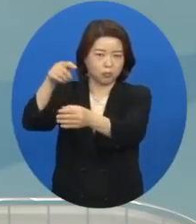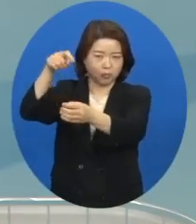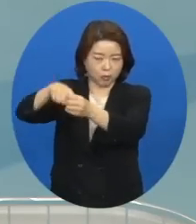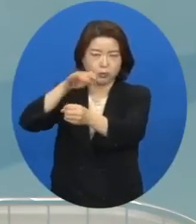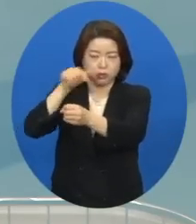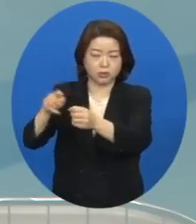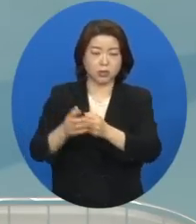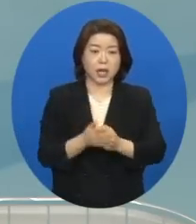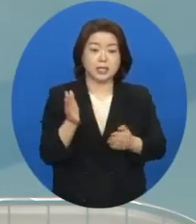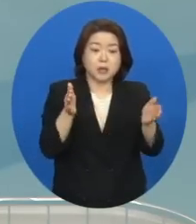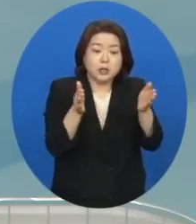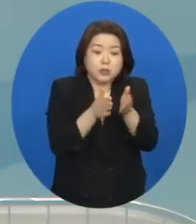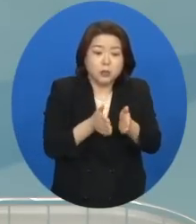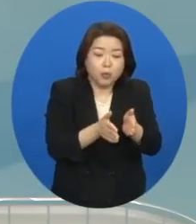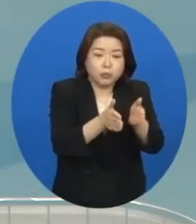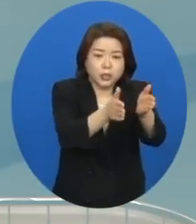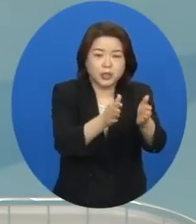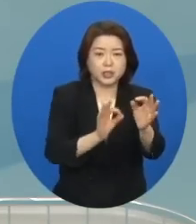길이에요.